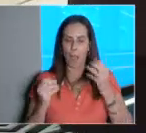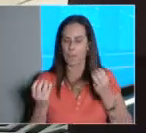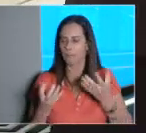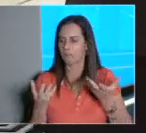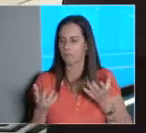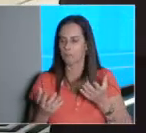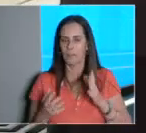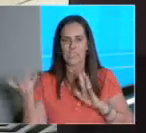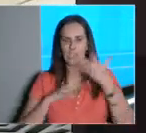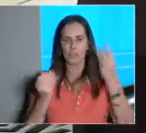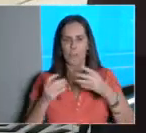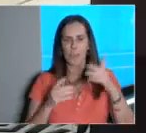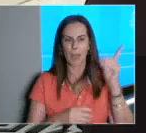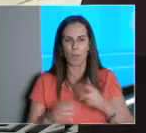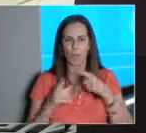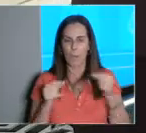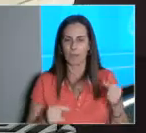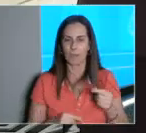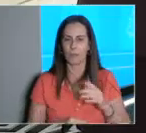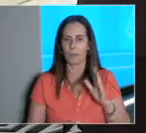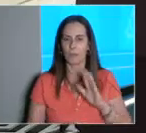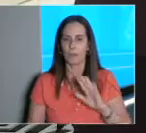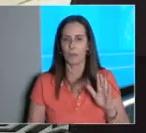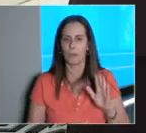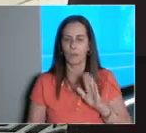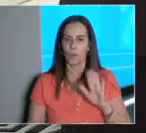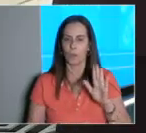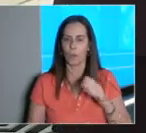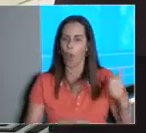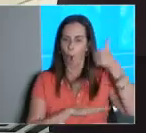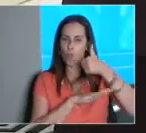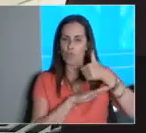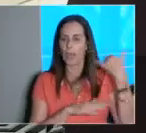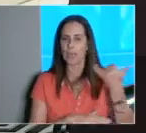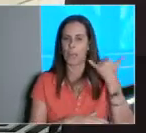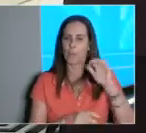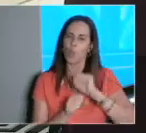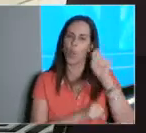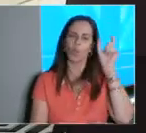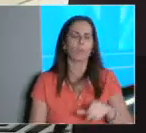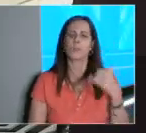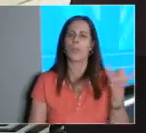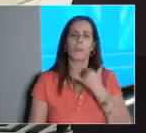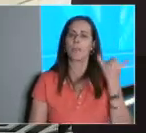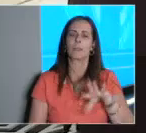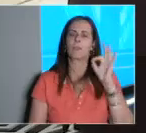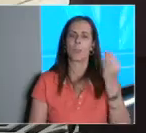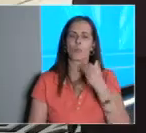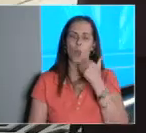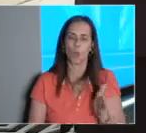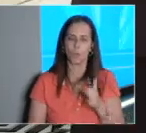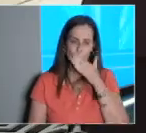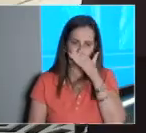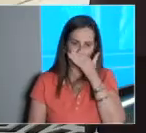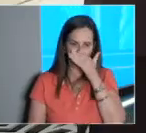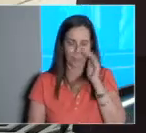נשרף. כל ראש, כל ראש, תמיד יהיו תלונות עליו. תמיד תמצא עליו משהו לא